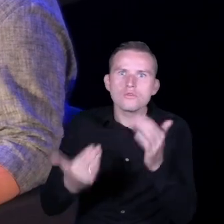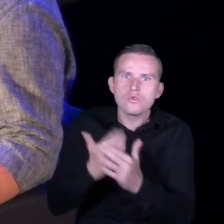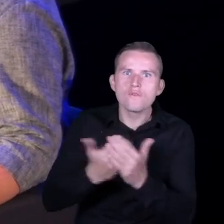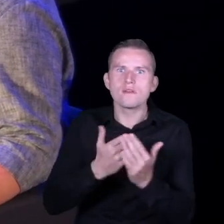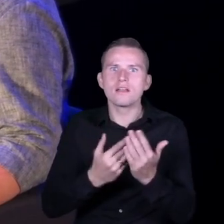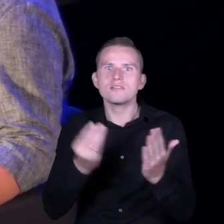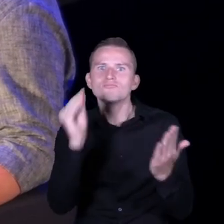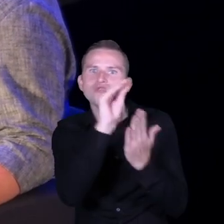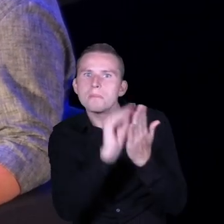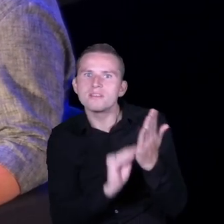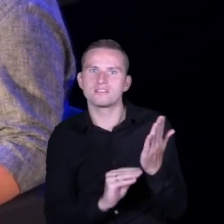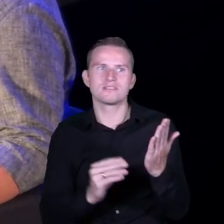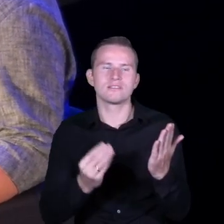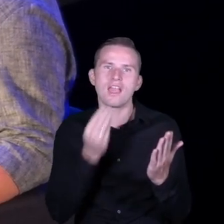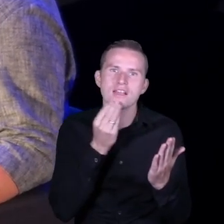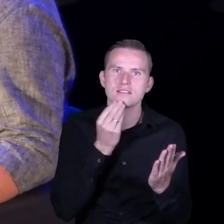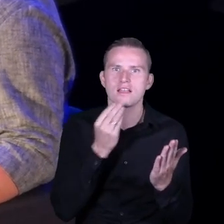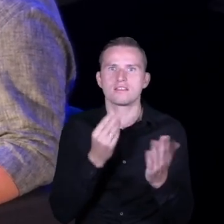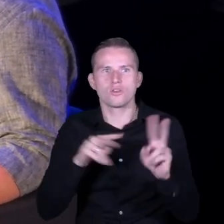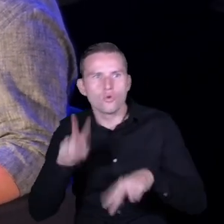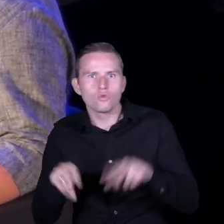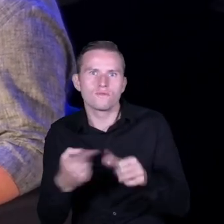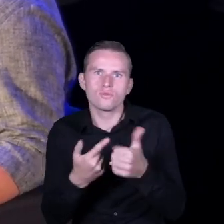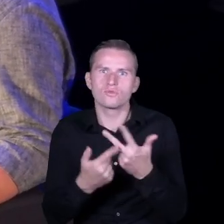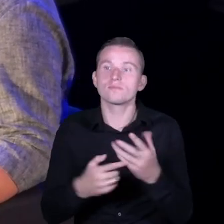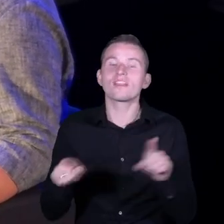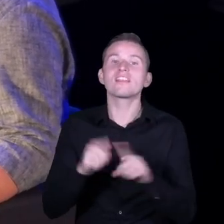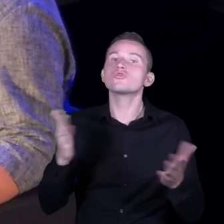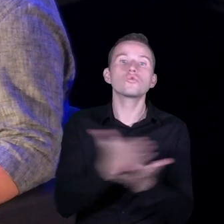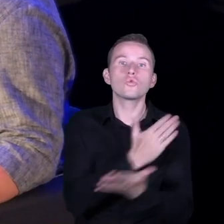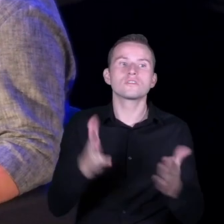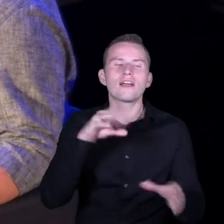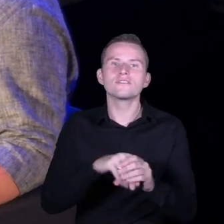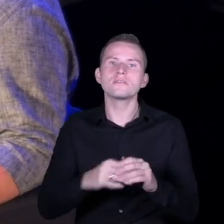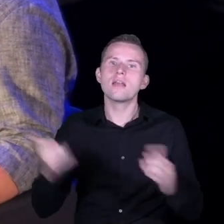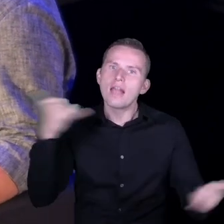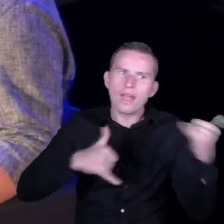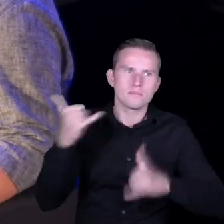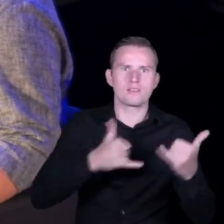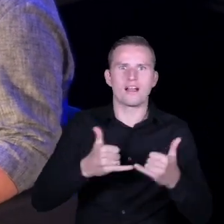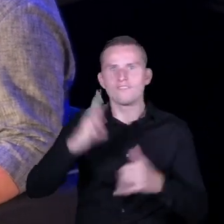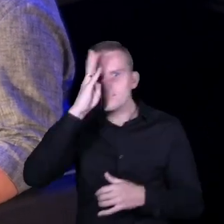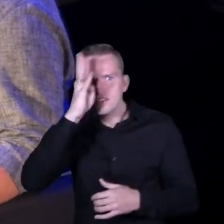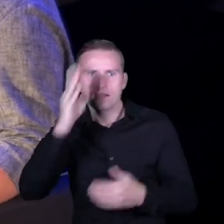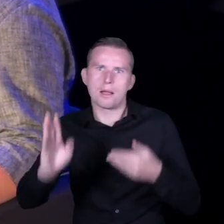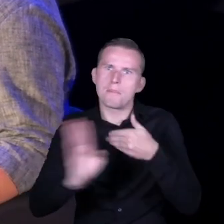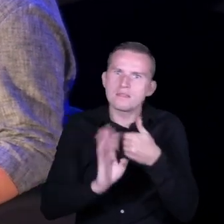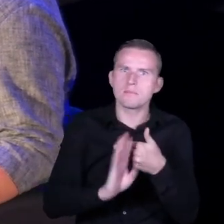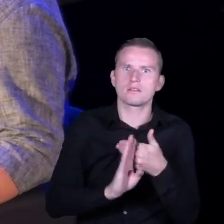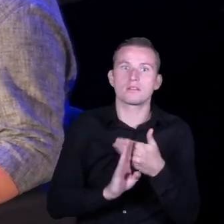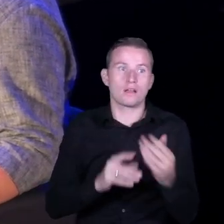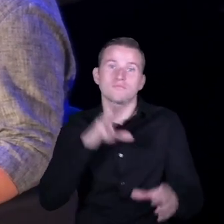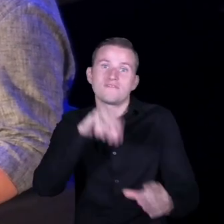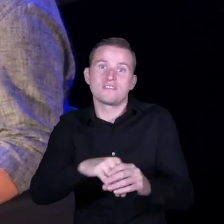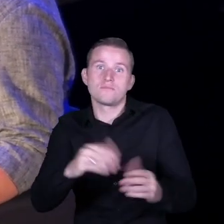przepisami, ale też gdzie w kuchni jest chemia, gdzie jest fizyka, gdzie jest matematyka i takie zajęcia też się tam